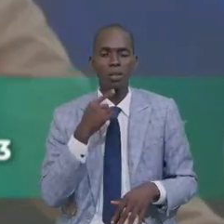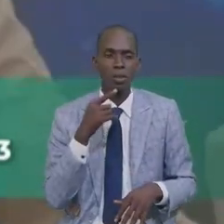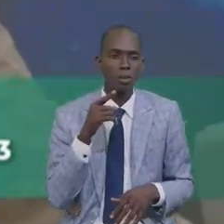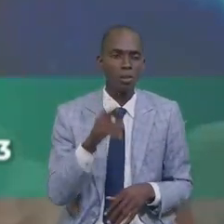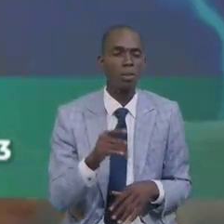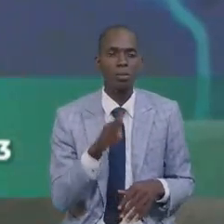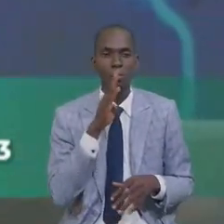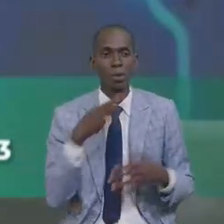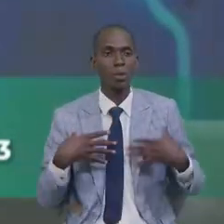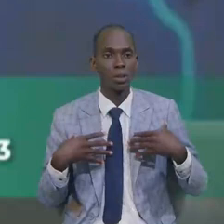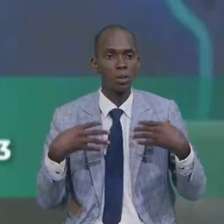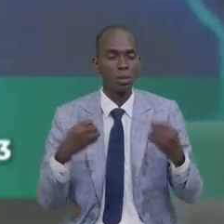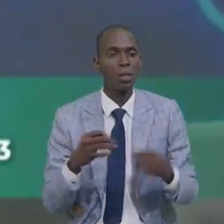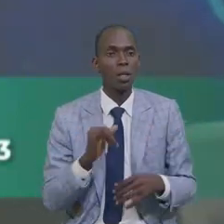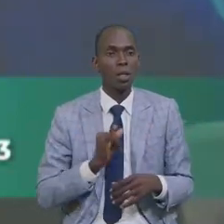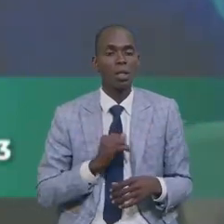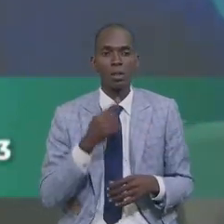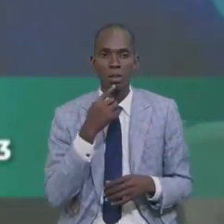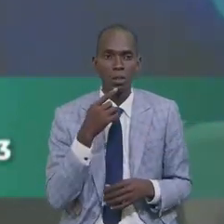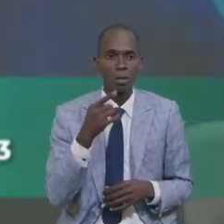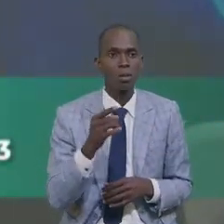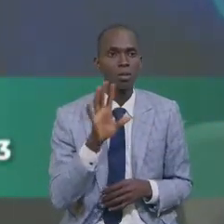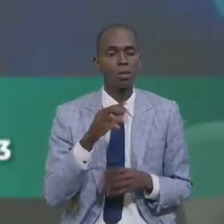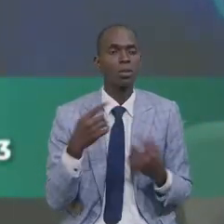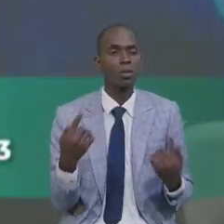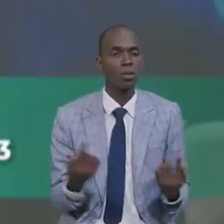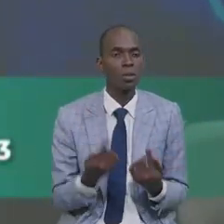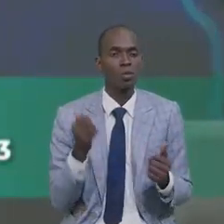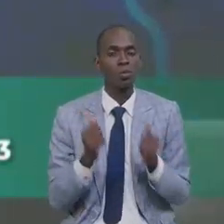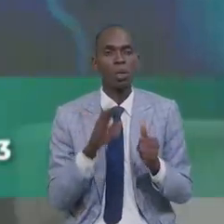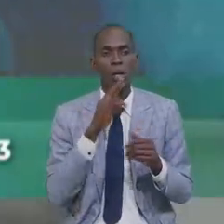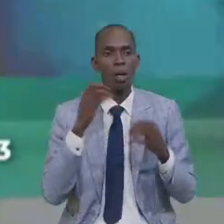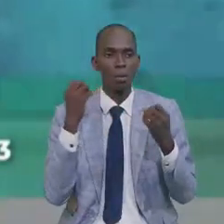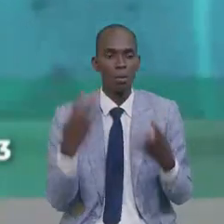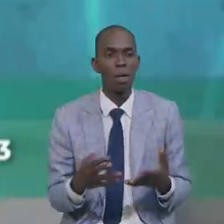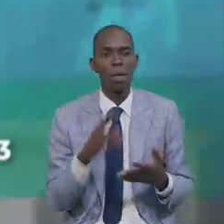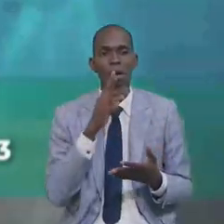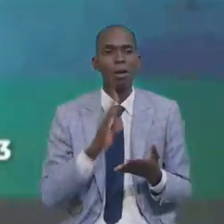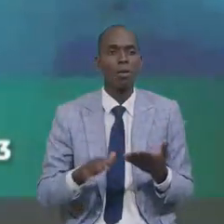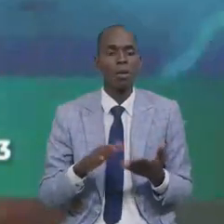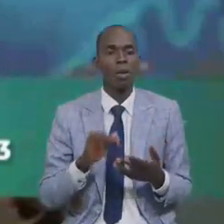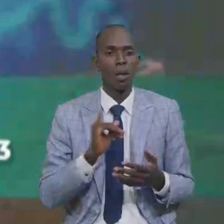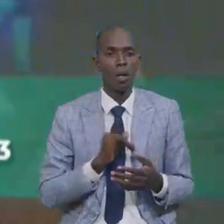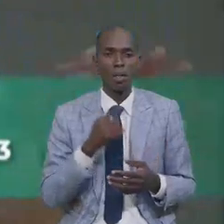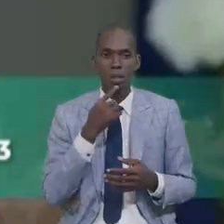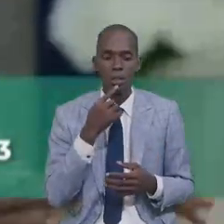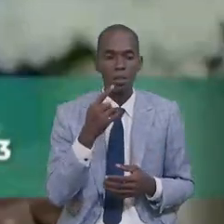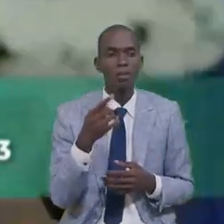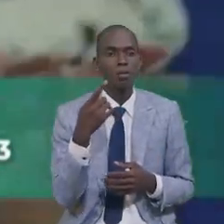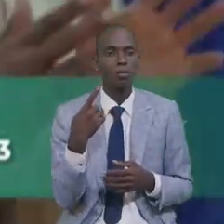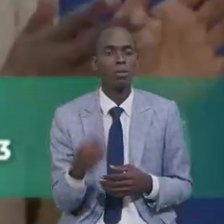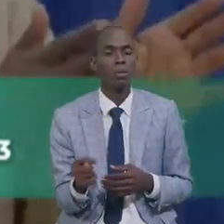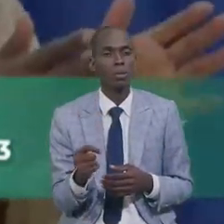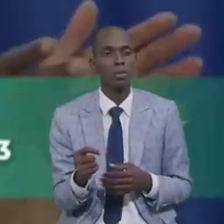dis, soyez guéris, je leur dis, vos péchés qui sont nombreux sont pardonnés. Je dis